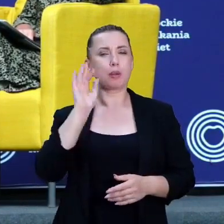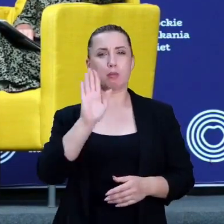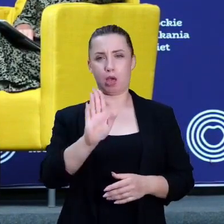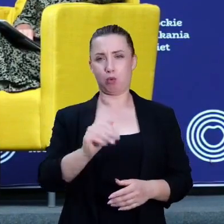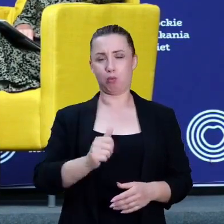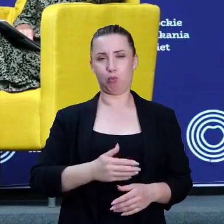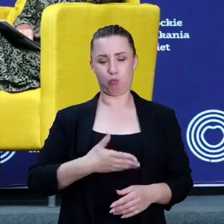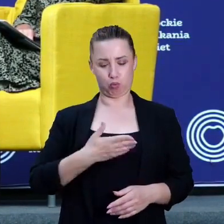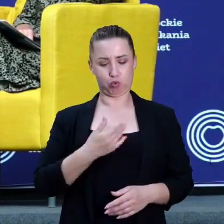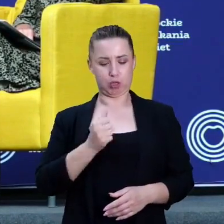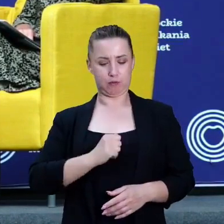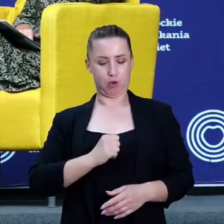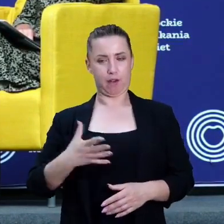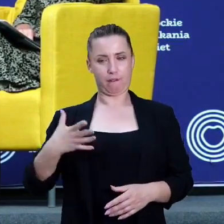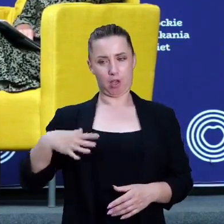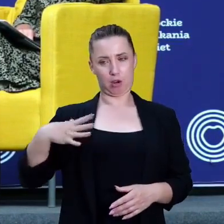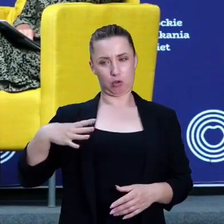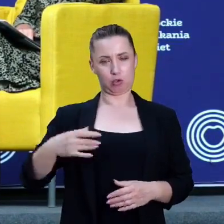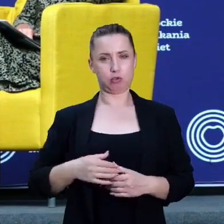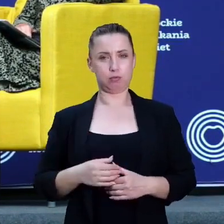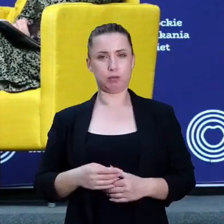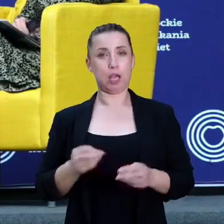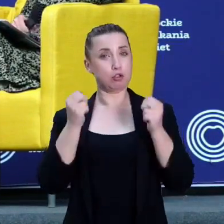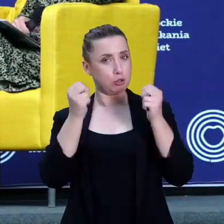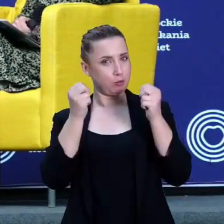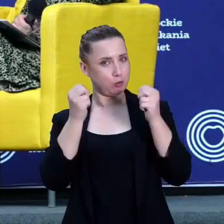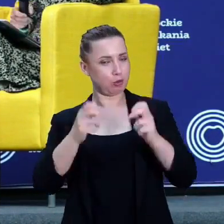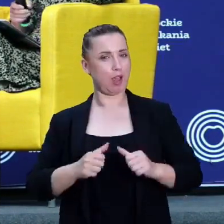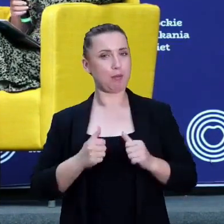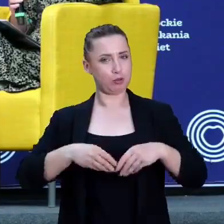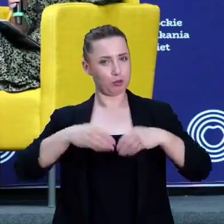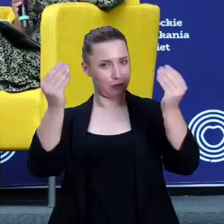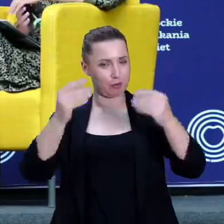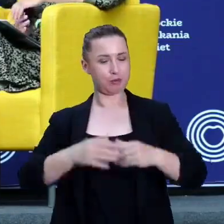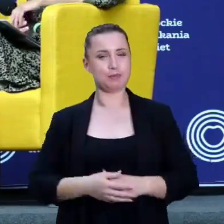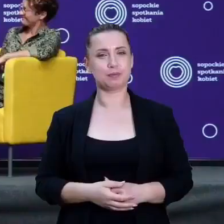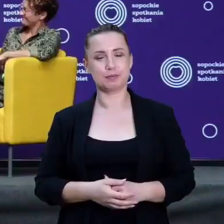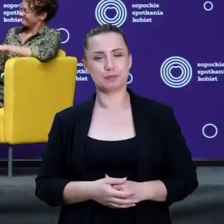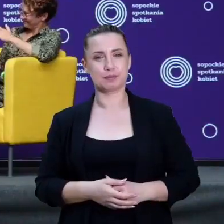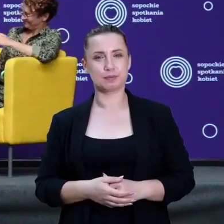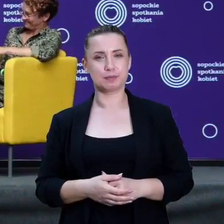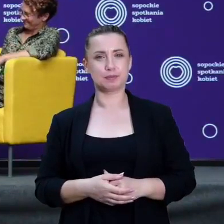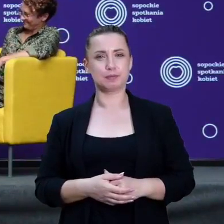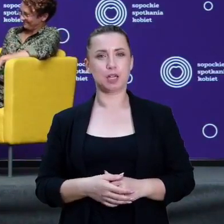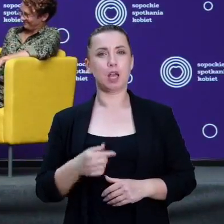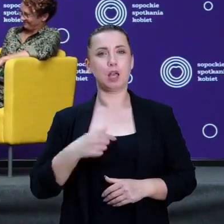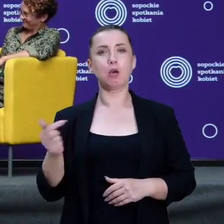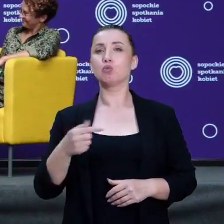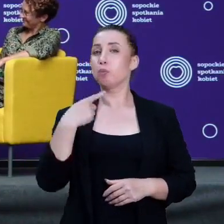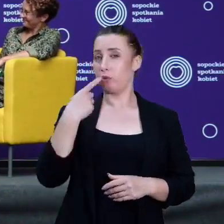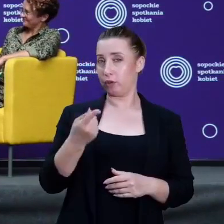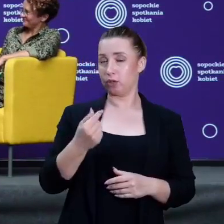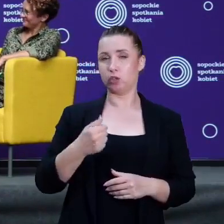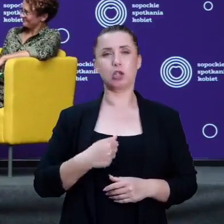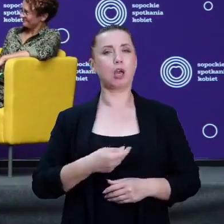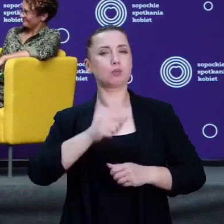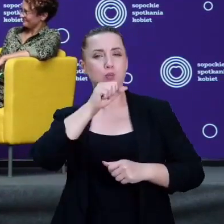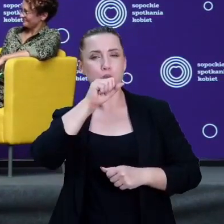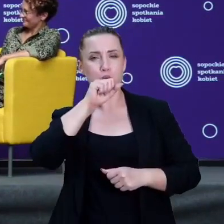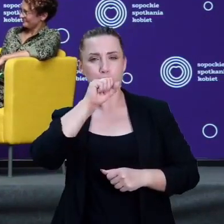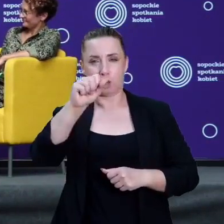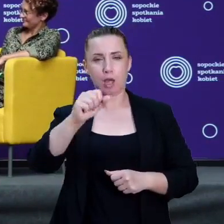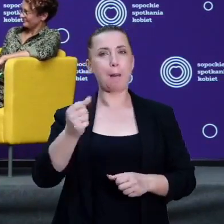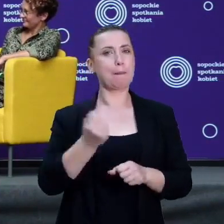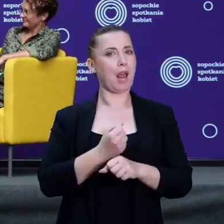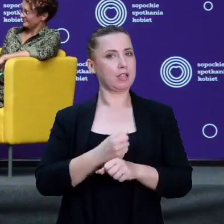i naprawdę są świetne. Trzymam mocno kciuki, żeby tak było, żeby się to zmieniało. Ja muszę powiedzieć, że ja uwielbiam